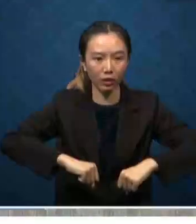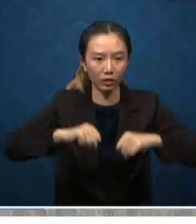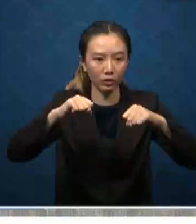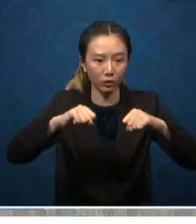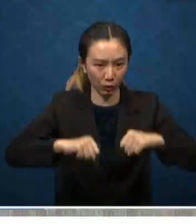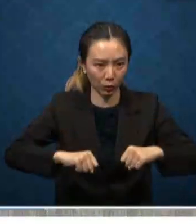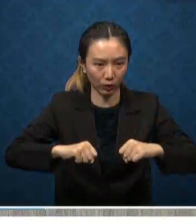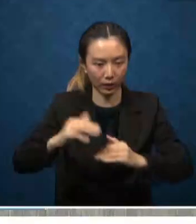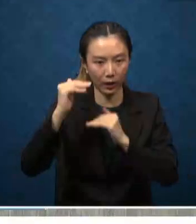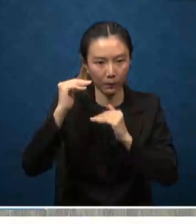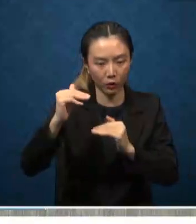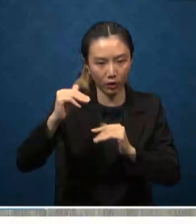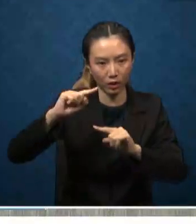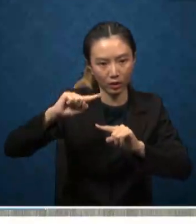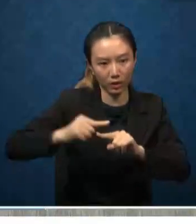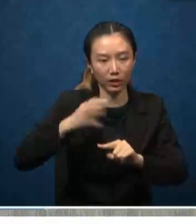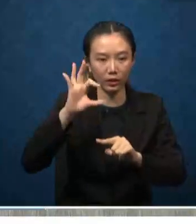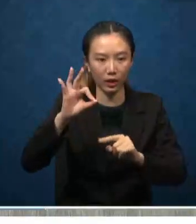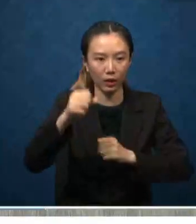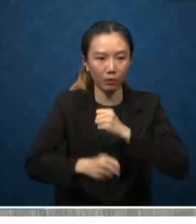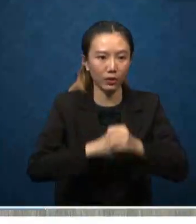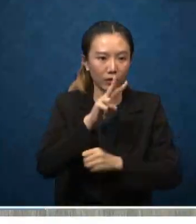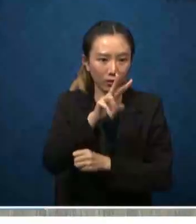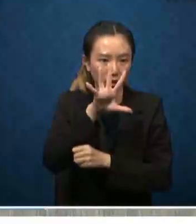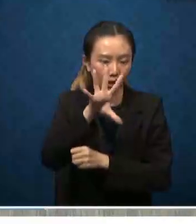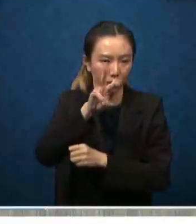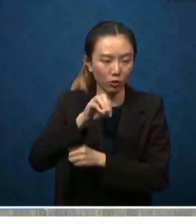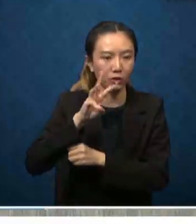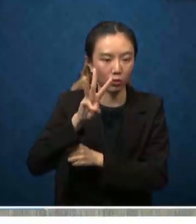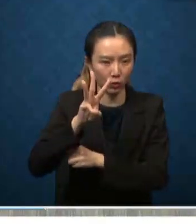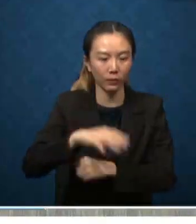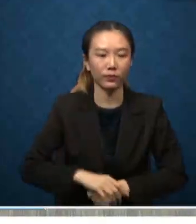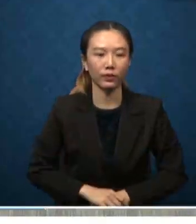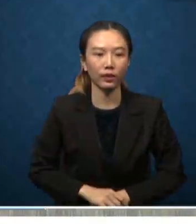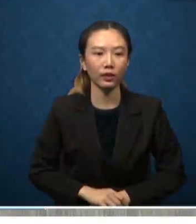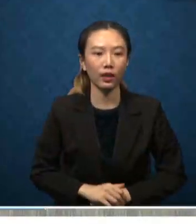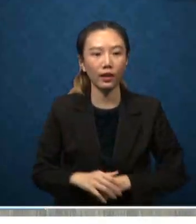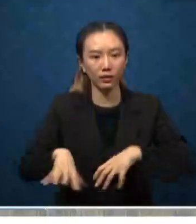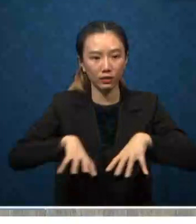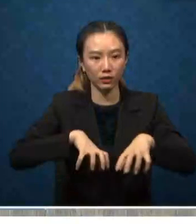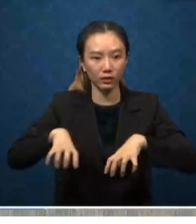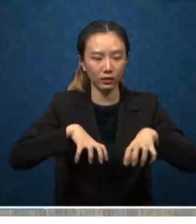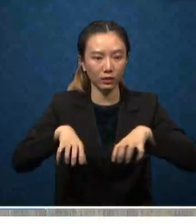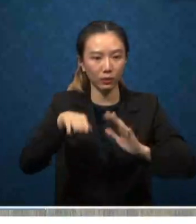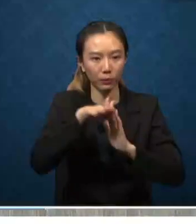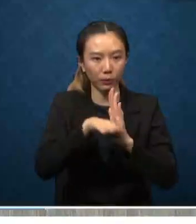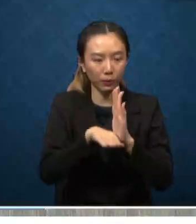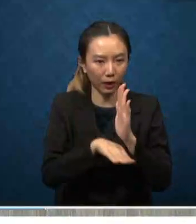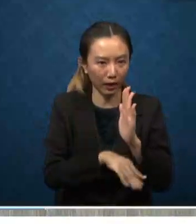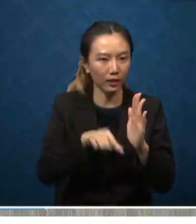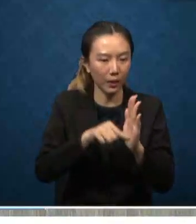ายในเดือนกันยายน2566การดำเนินการดังกล่าวเป็นเรื่อง